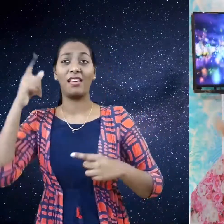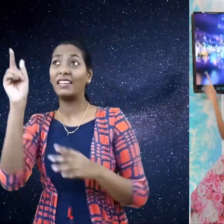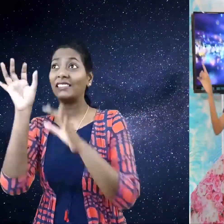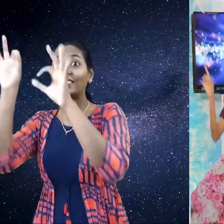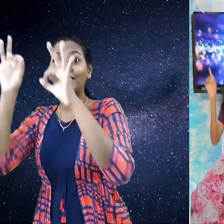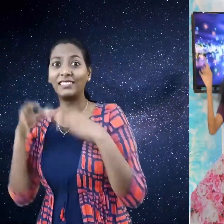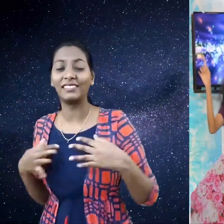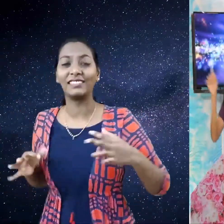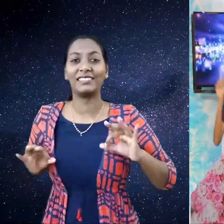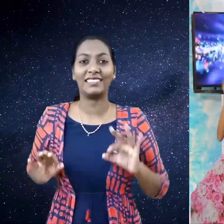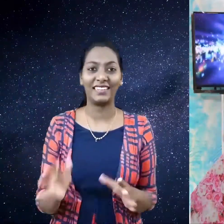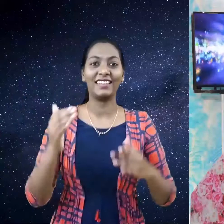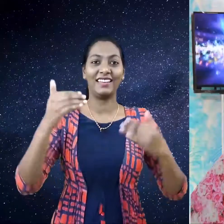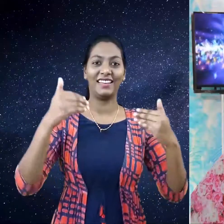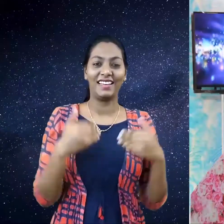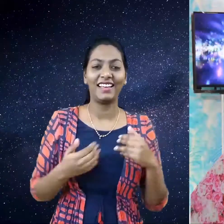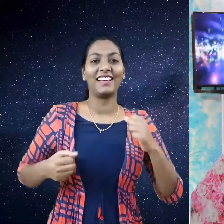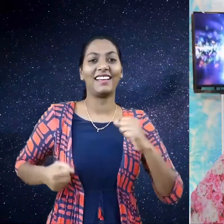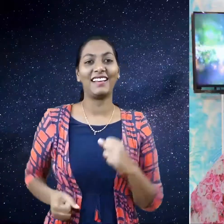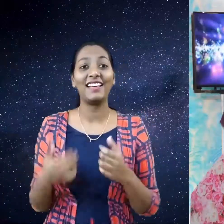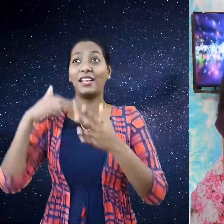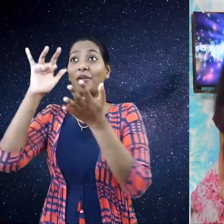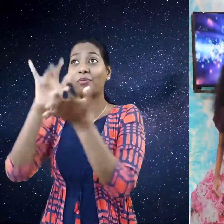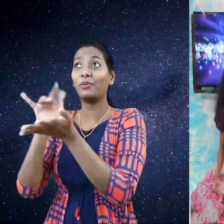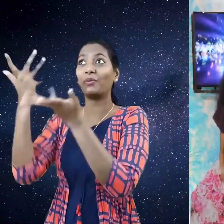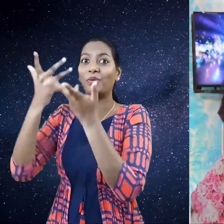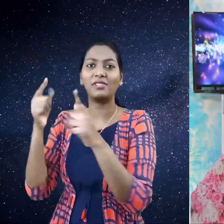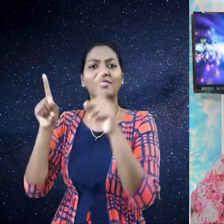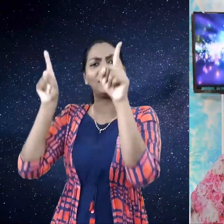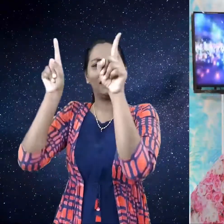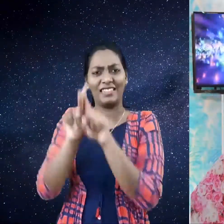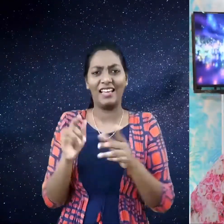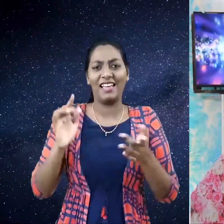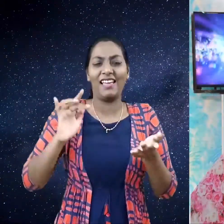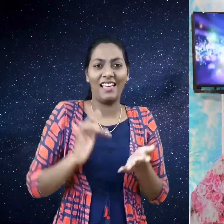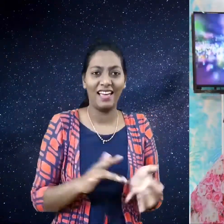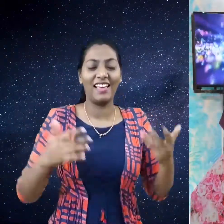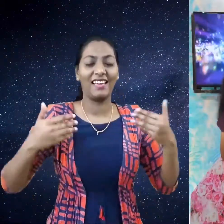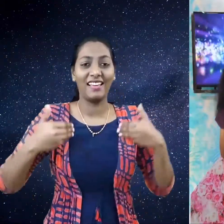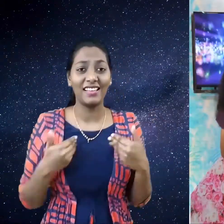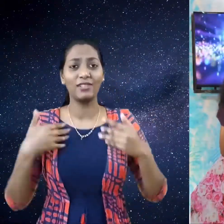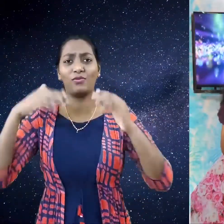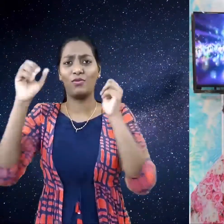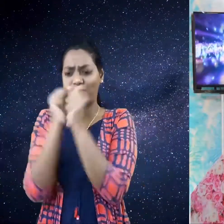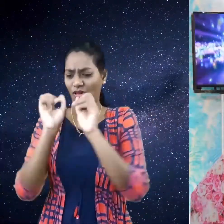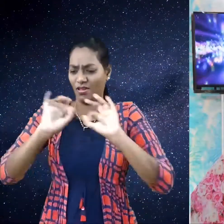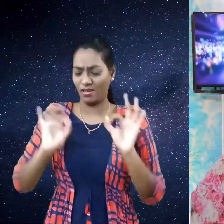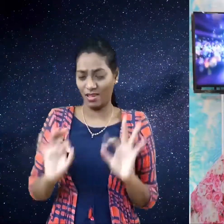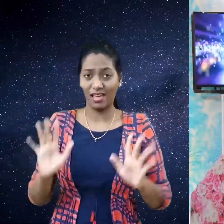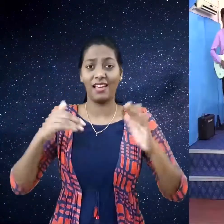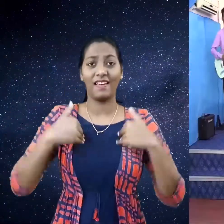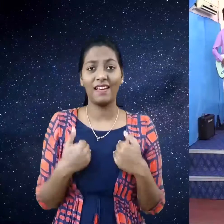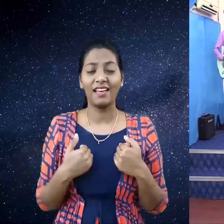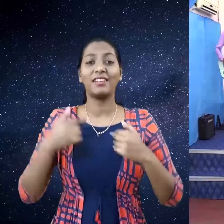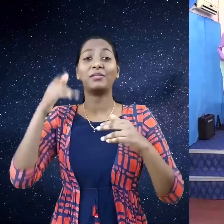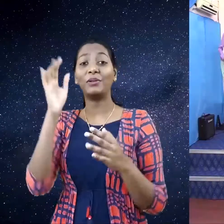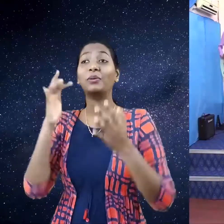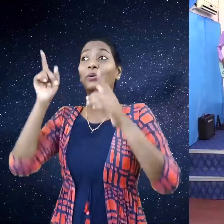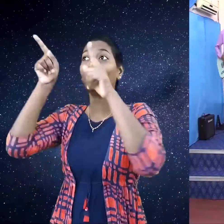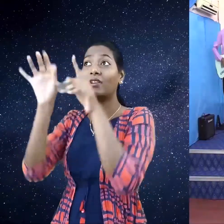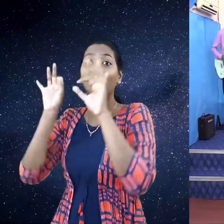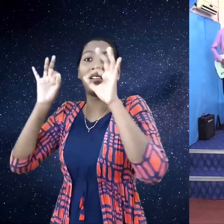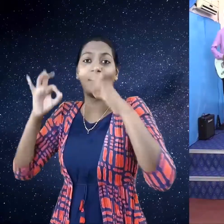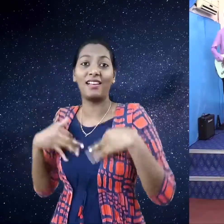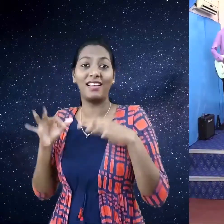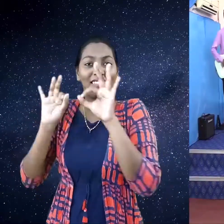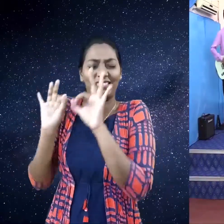वो कहता वहाँ हूँ जहाँ कहता मेरे पास जो वो कहता. हाँ मैं तो हूँ मैं जानता मैं